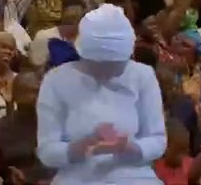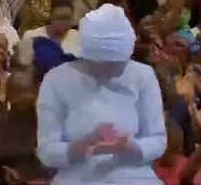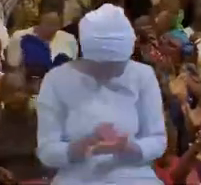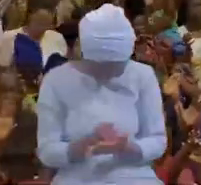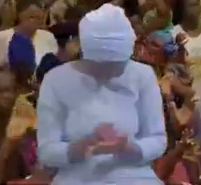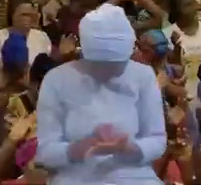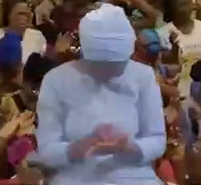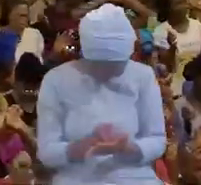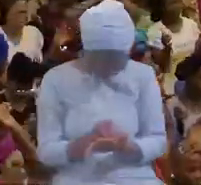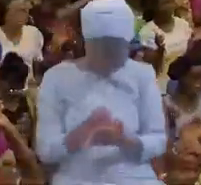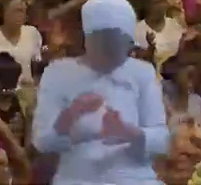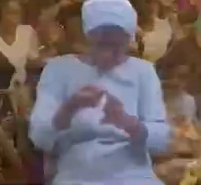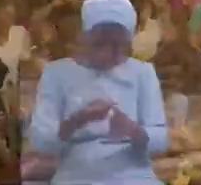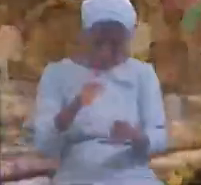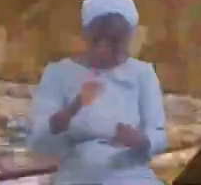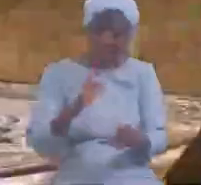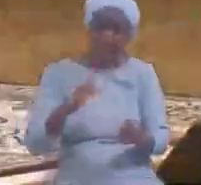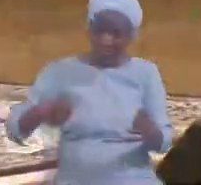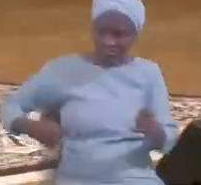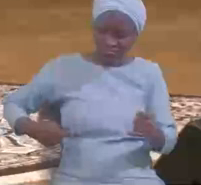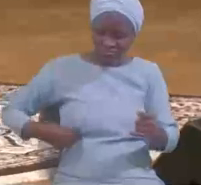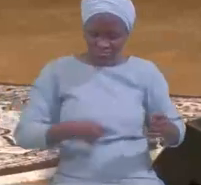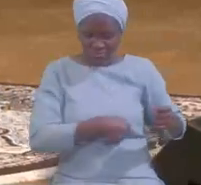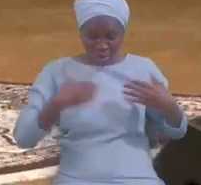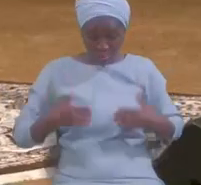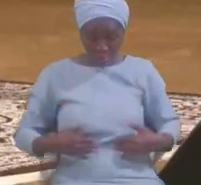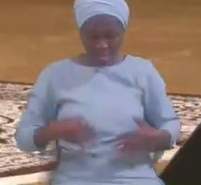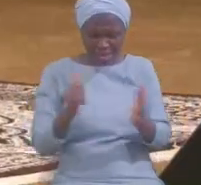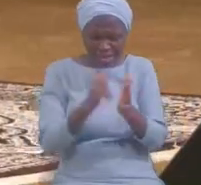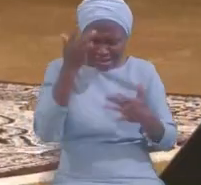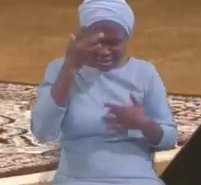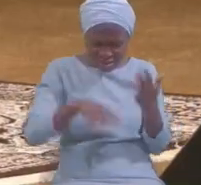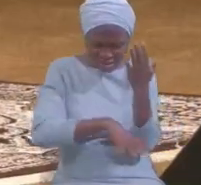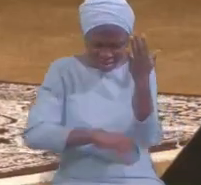De vos poumons, cette maladie est déracinée.